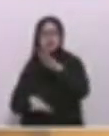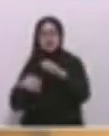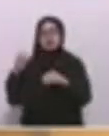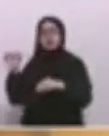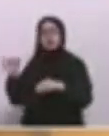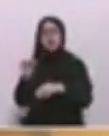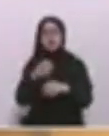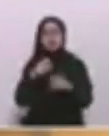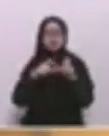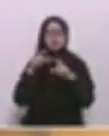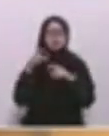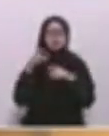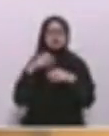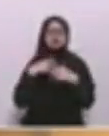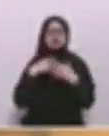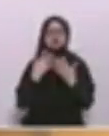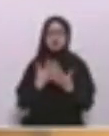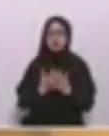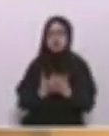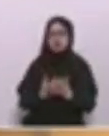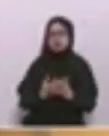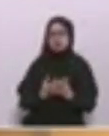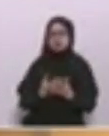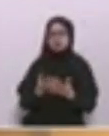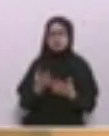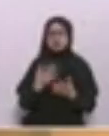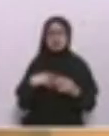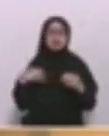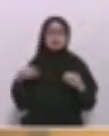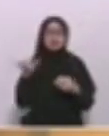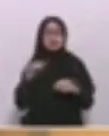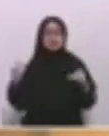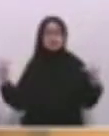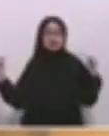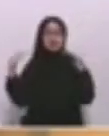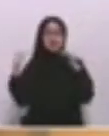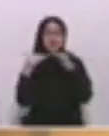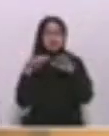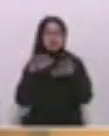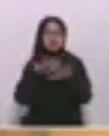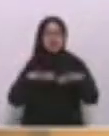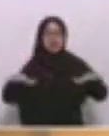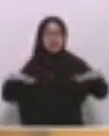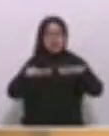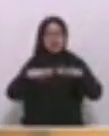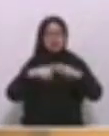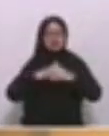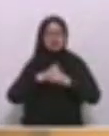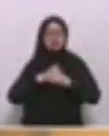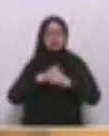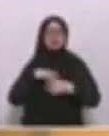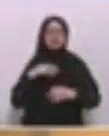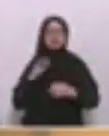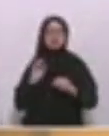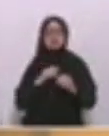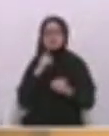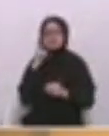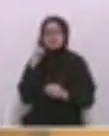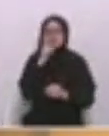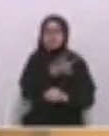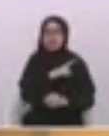danambori alangkah enaknya kalau mereka satu daratan kita ini akan mempercepat nanti perekonomian ke depan dan